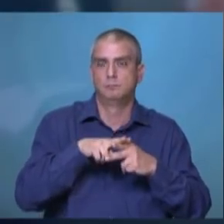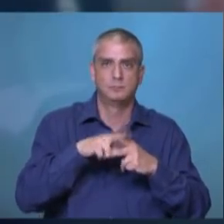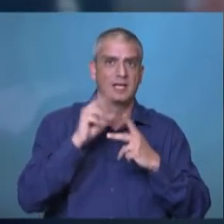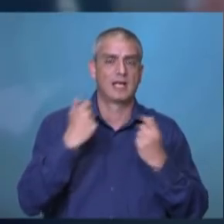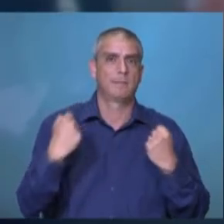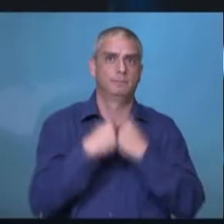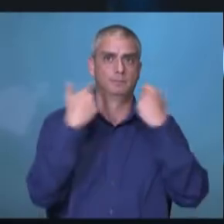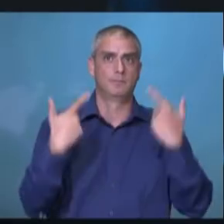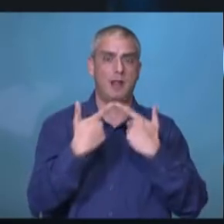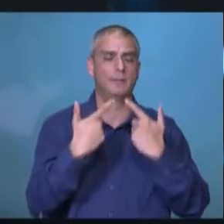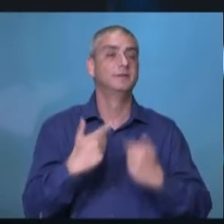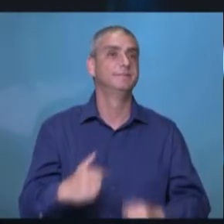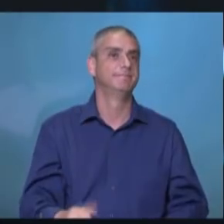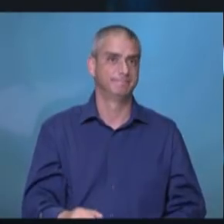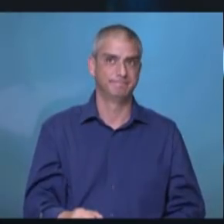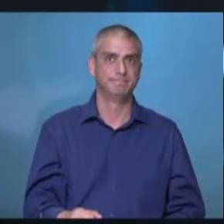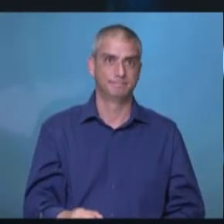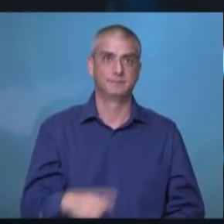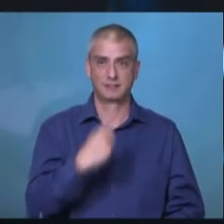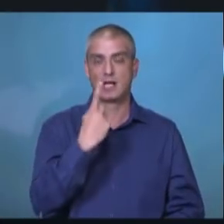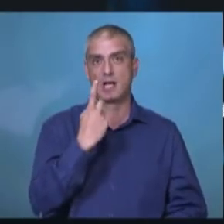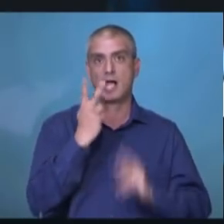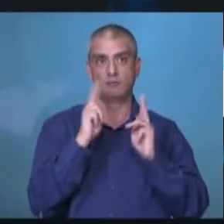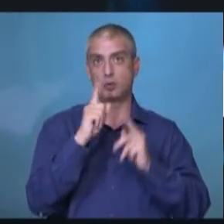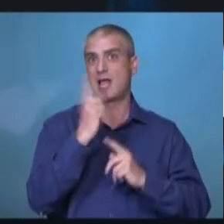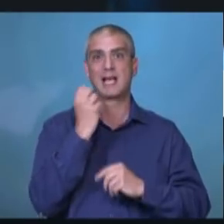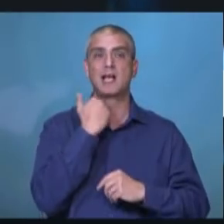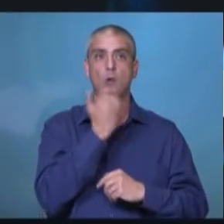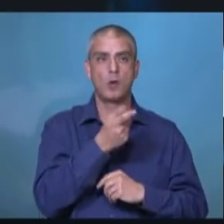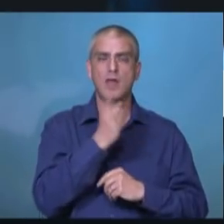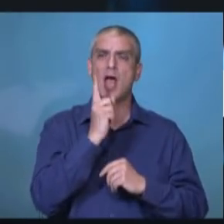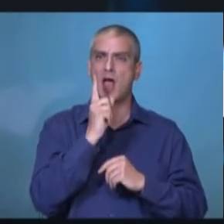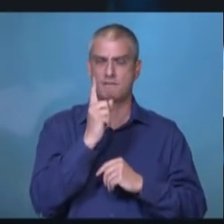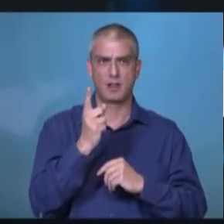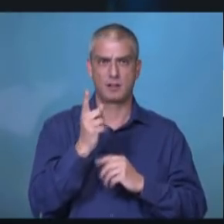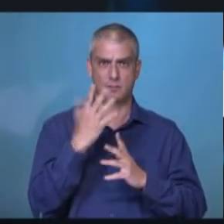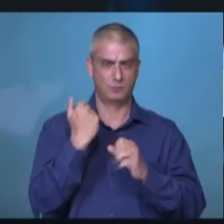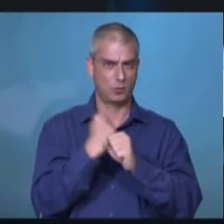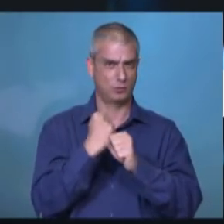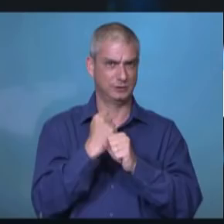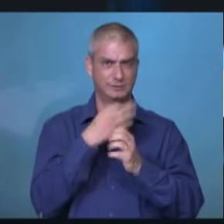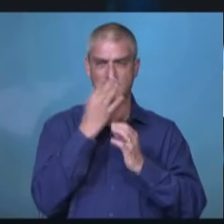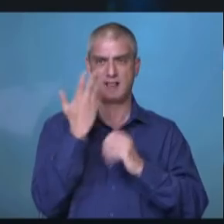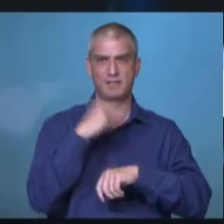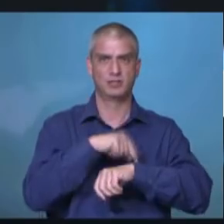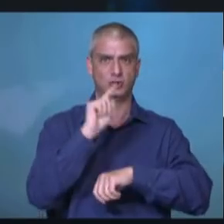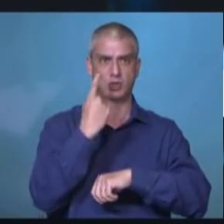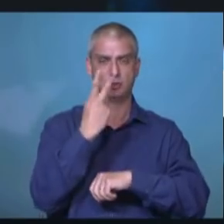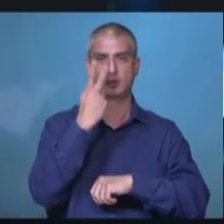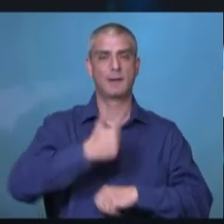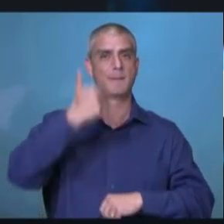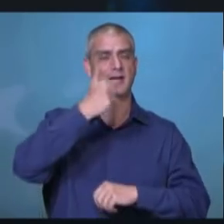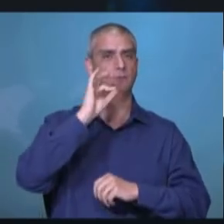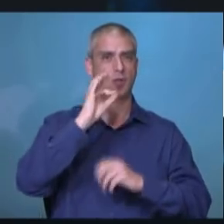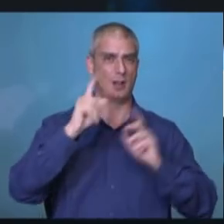צבאי? אין ספק שזאת אחת האופציות הגרועות, אבל אחת האופציות בתדרוך שמקיימים לפני שעה קלה שני בכירים בבית